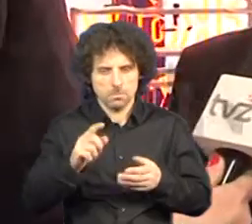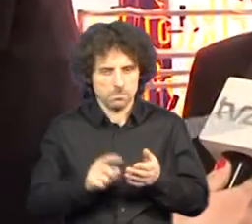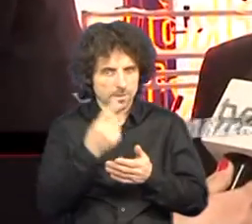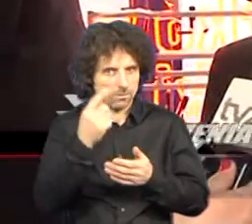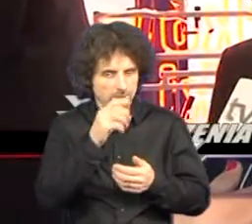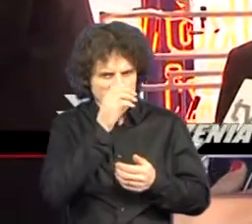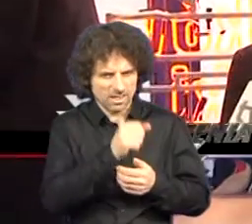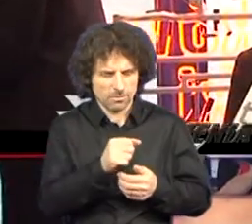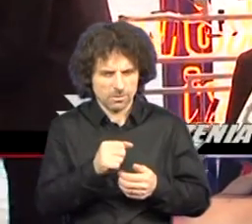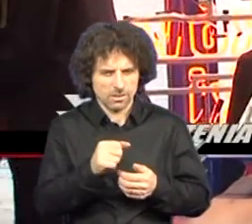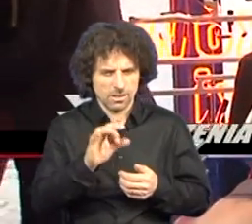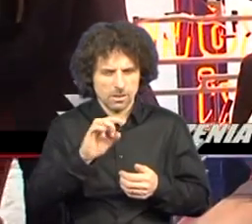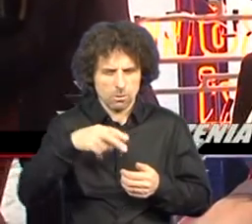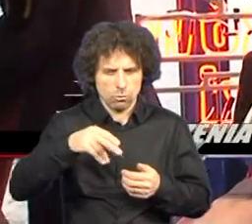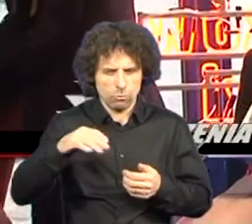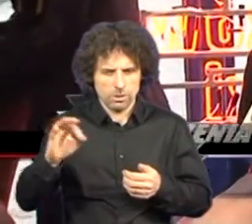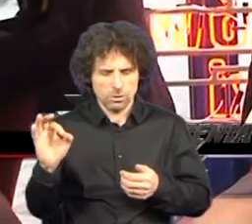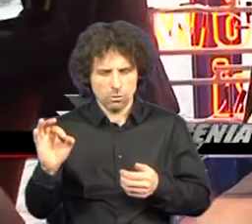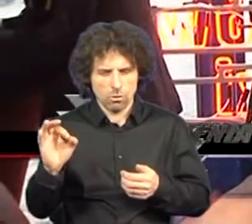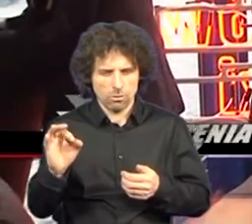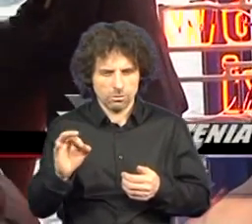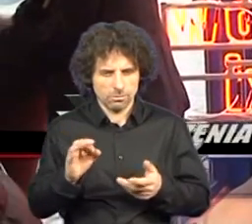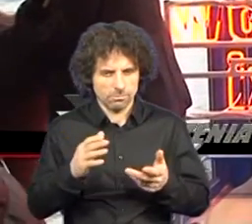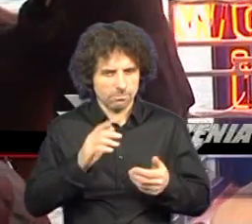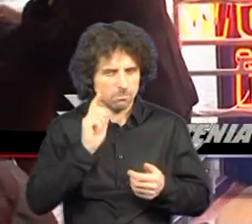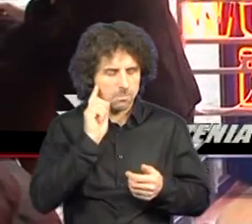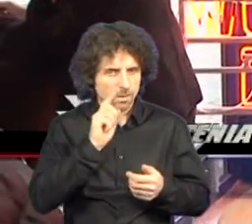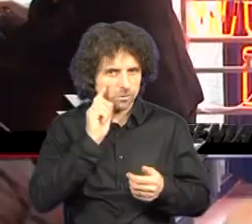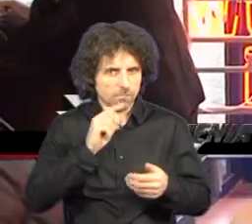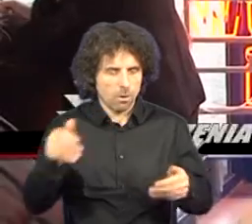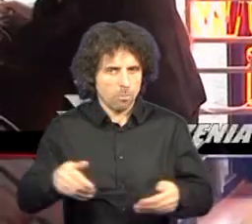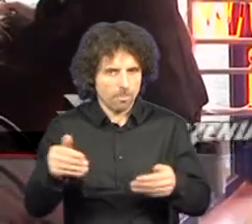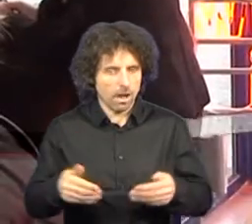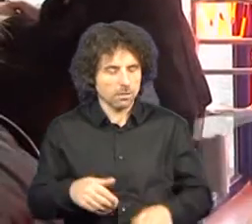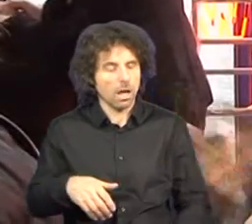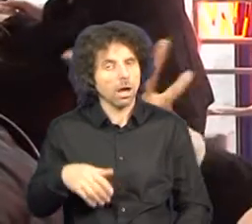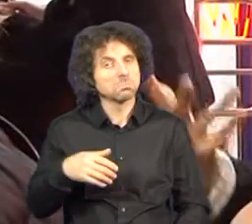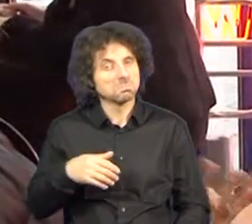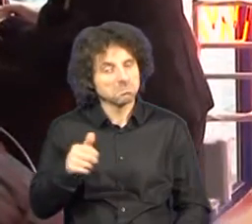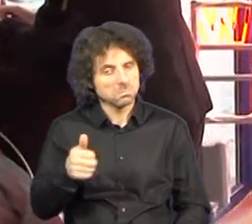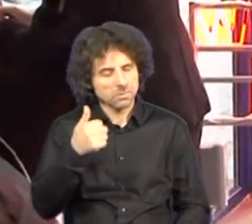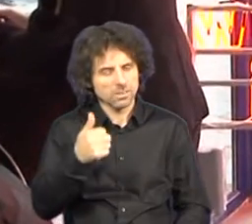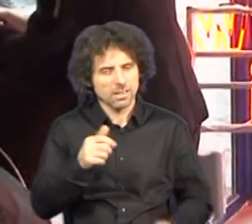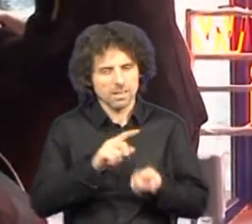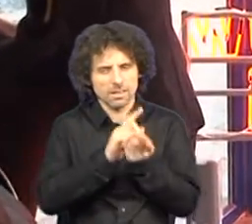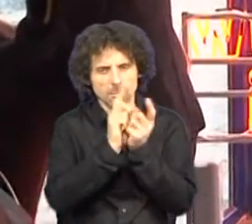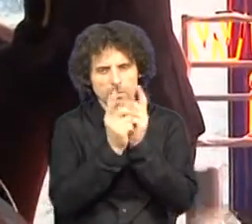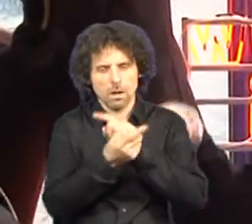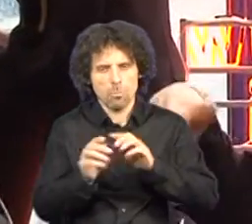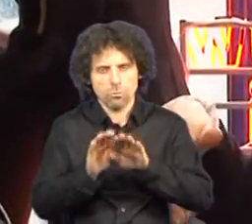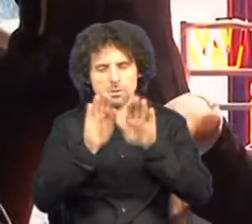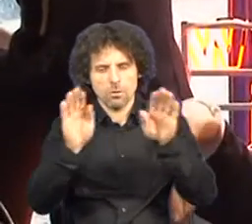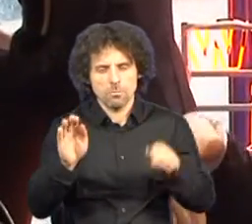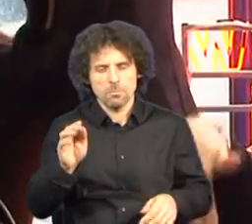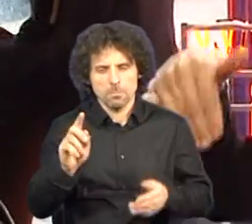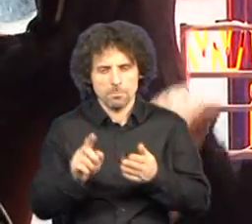po raz pierwszy w Zabrzu na Guido, jestem po raz pierwszy w prawdziwej kopalni, która jest, jak wiemy, zamieniona w muzeum i po